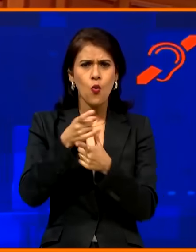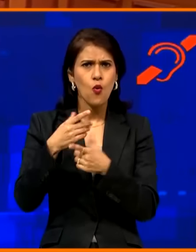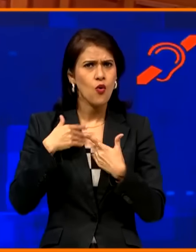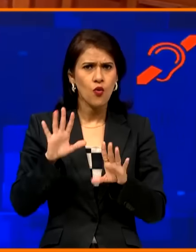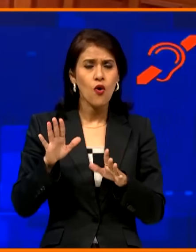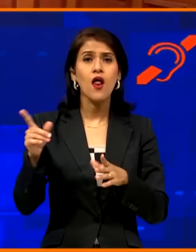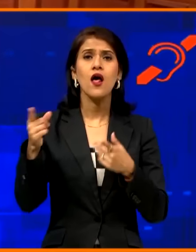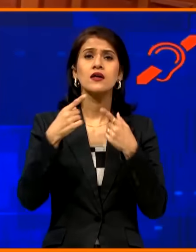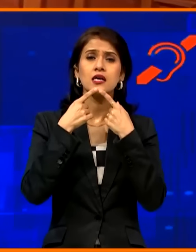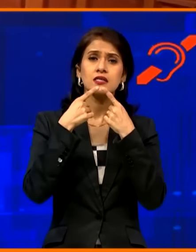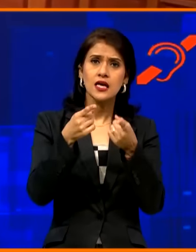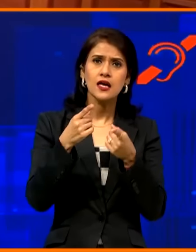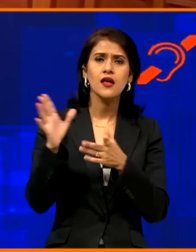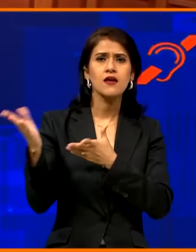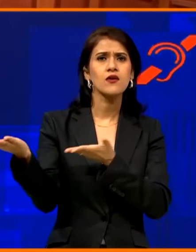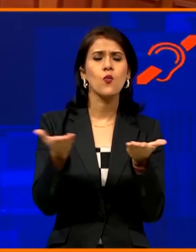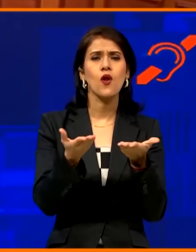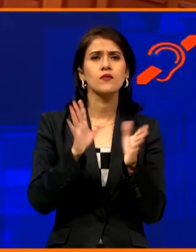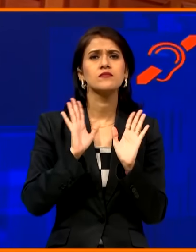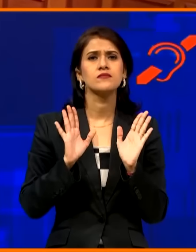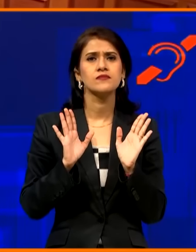कालतू कोर्ट